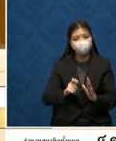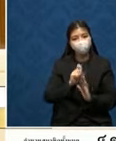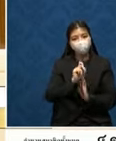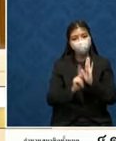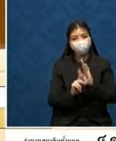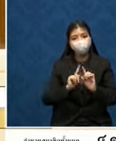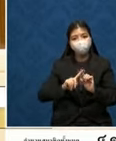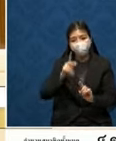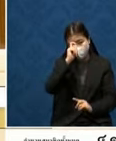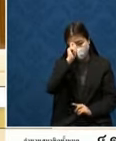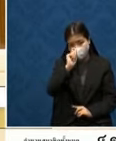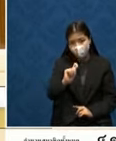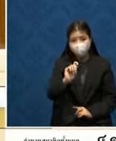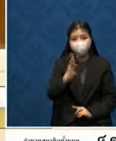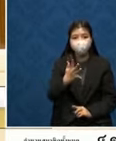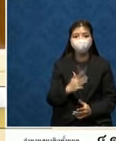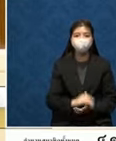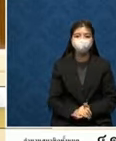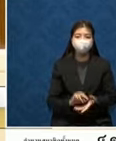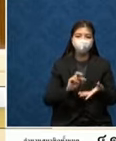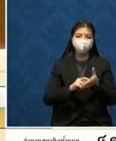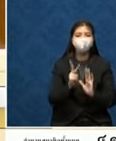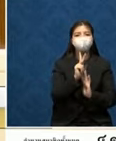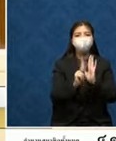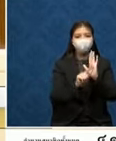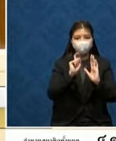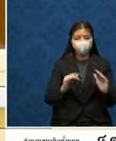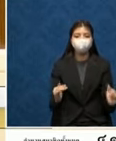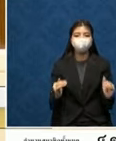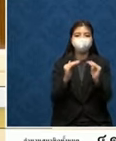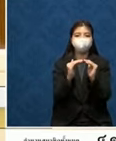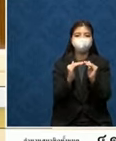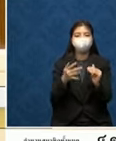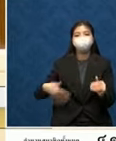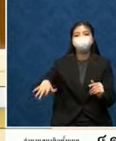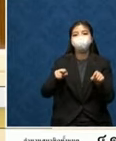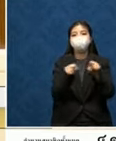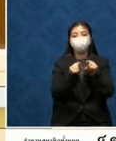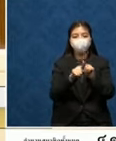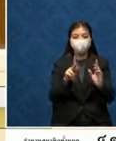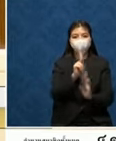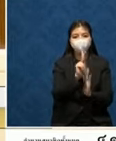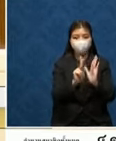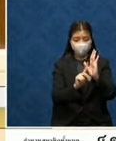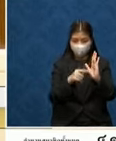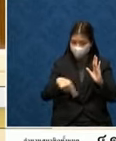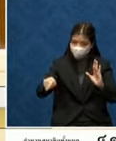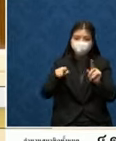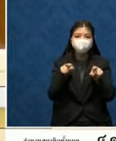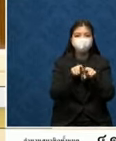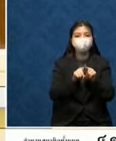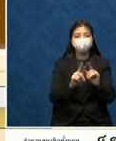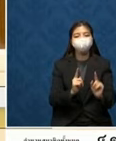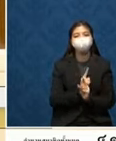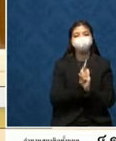หมายกฎหมายนี่คือความเท่าเทียมทุกคนอยู่ภายใต้กฎหมายอันเดียวกันนี่เเรียกความเท่า